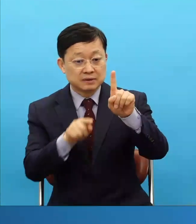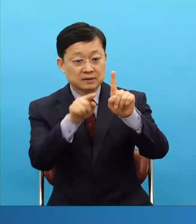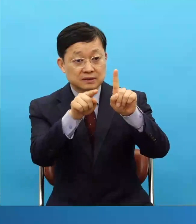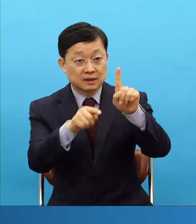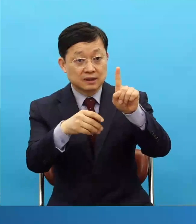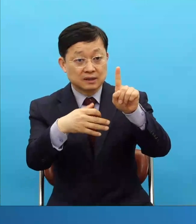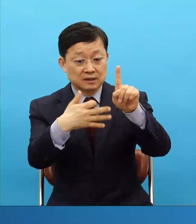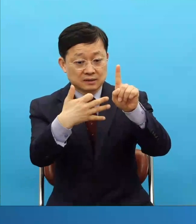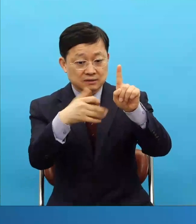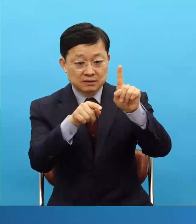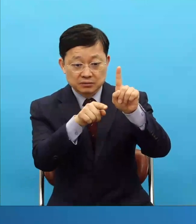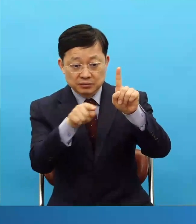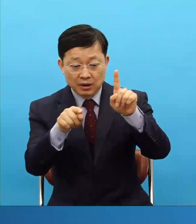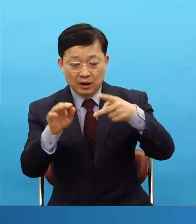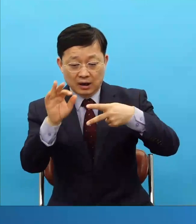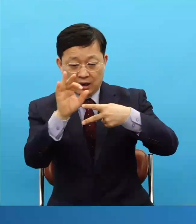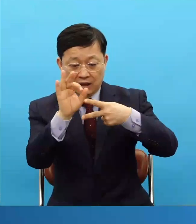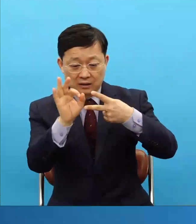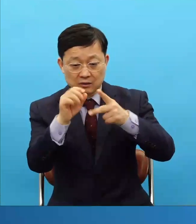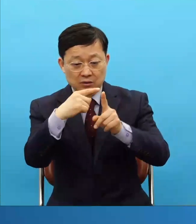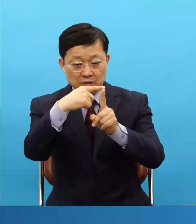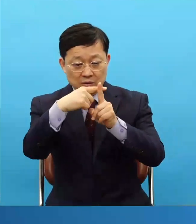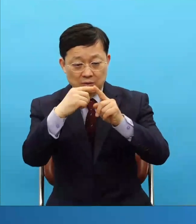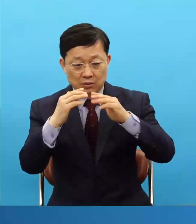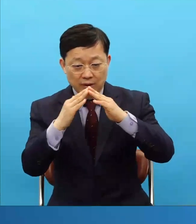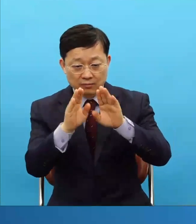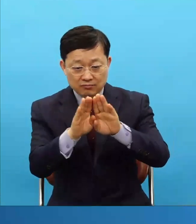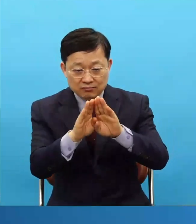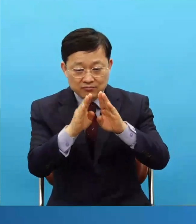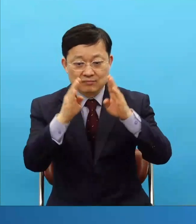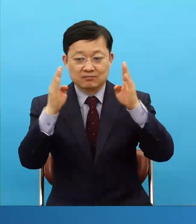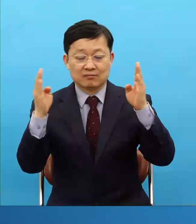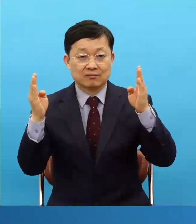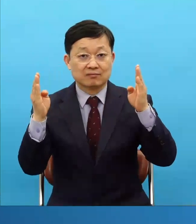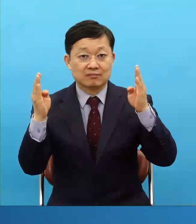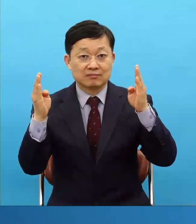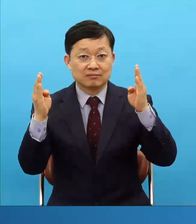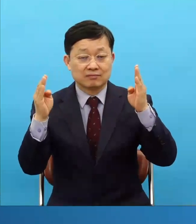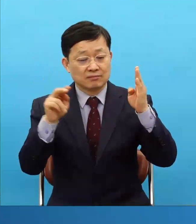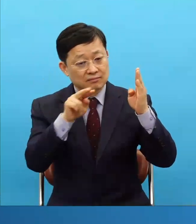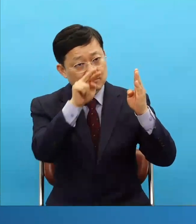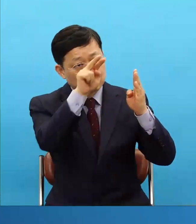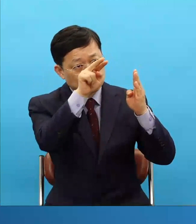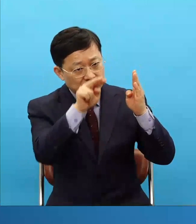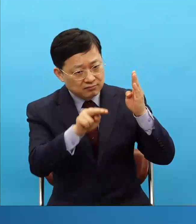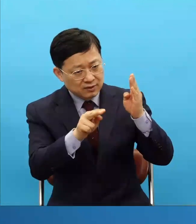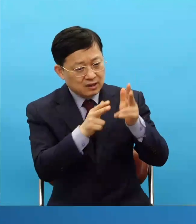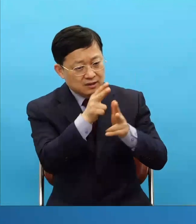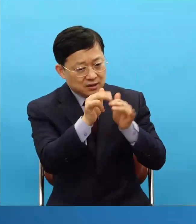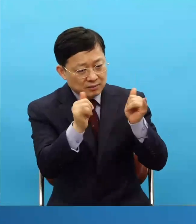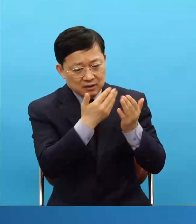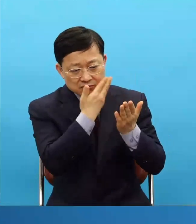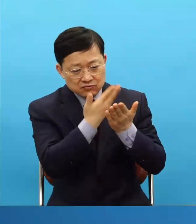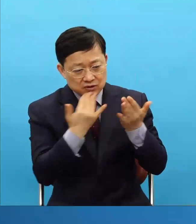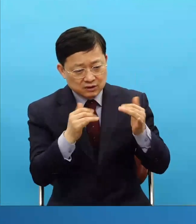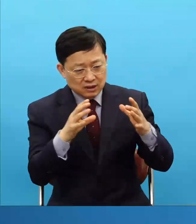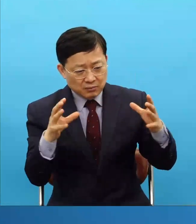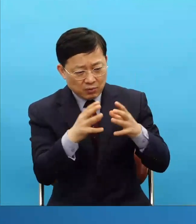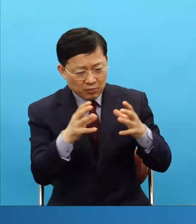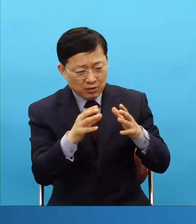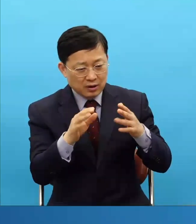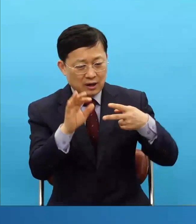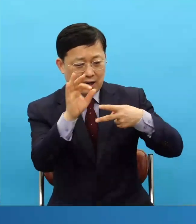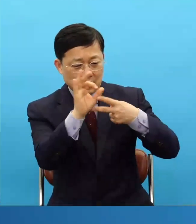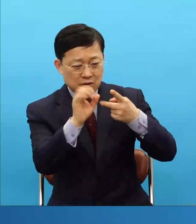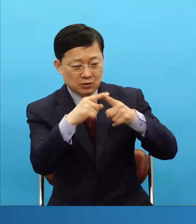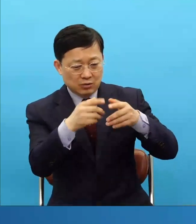하나님은 안디옥의 문을 여십니다. God opened a door to Antioch. 전부 산업인 중위자 통해서 안디옥의 문을 열었습니다. And through all the church officers of business